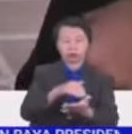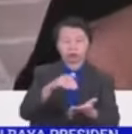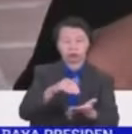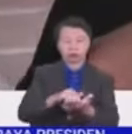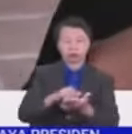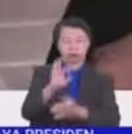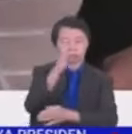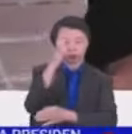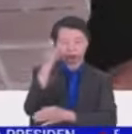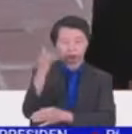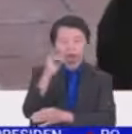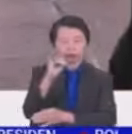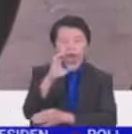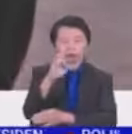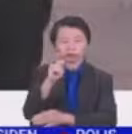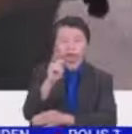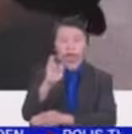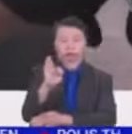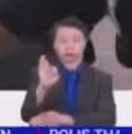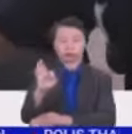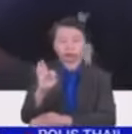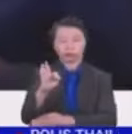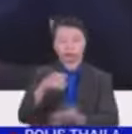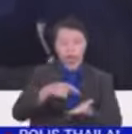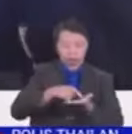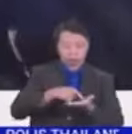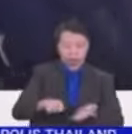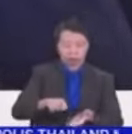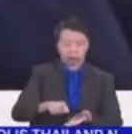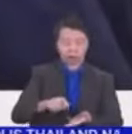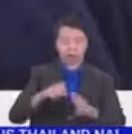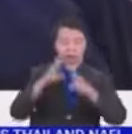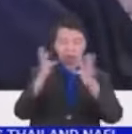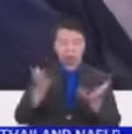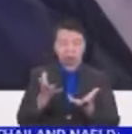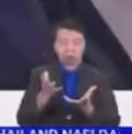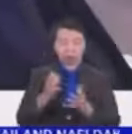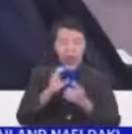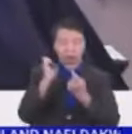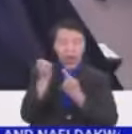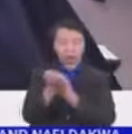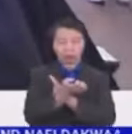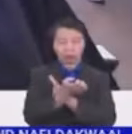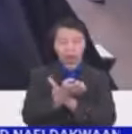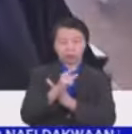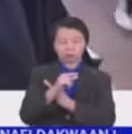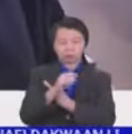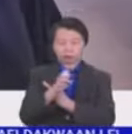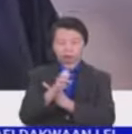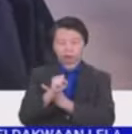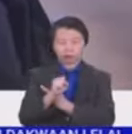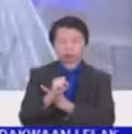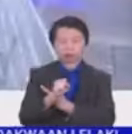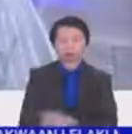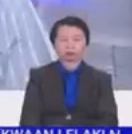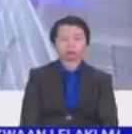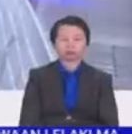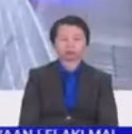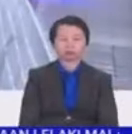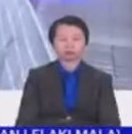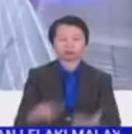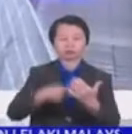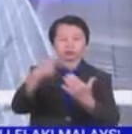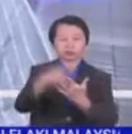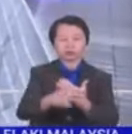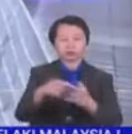Pine Landscape (ICCFS) yang dibiayai oleh Global Environment Facility atau GEF. Di program